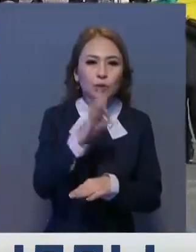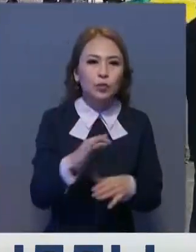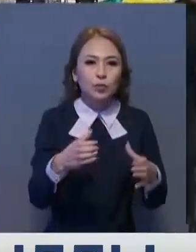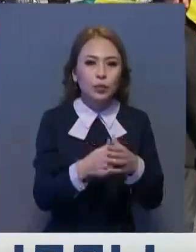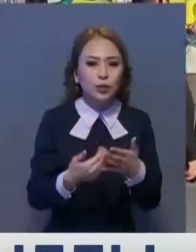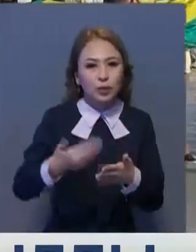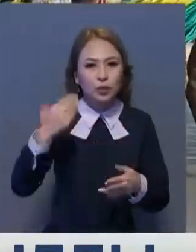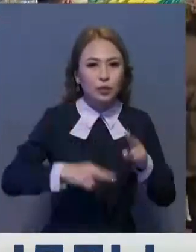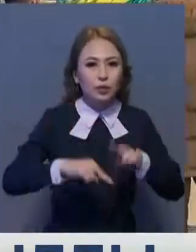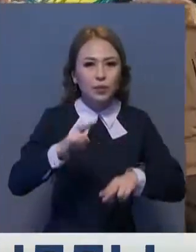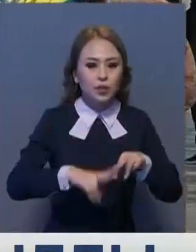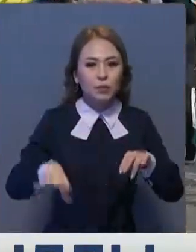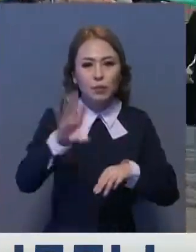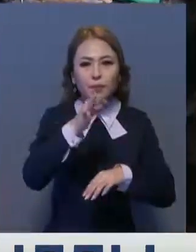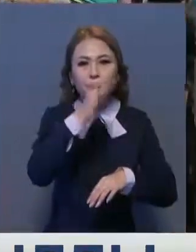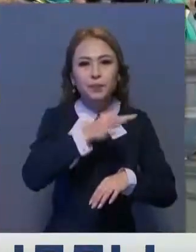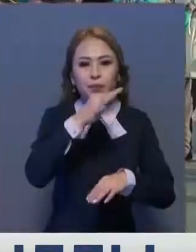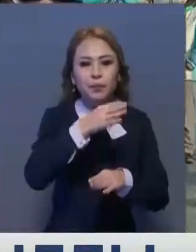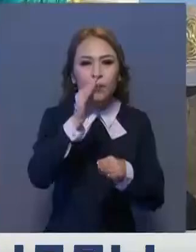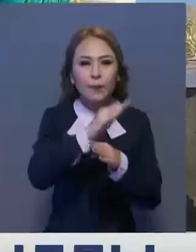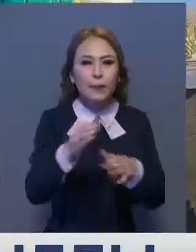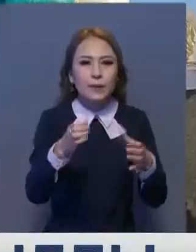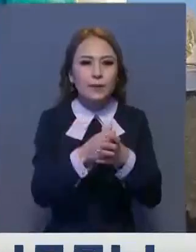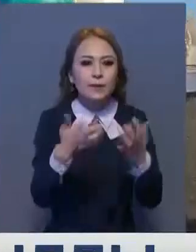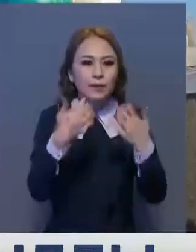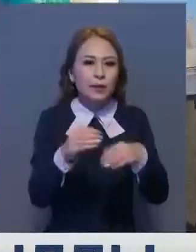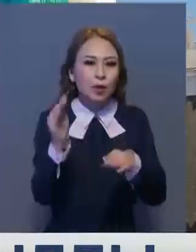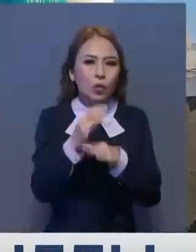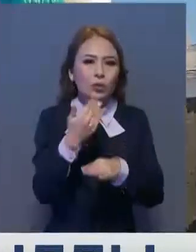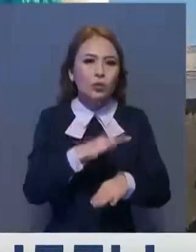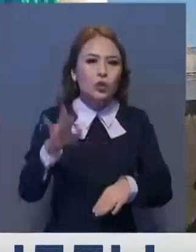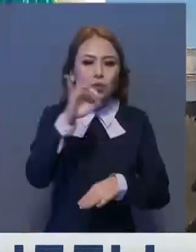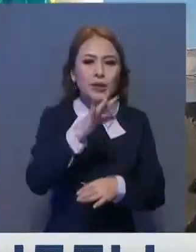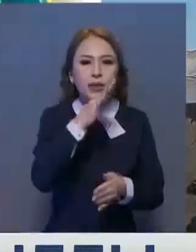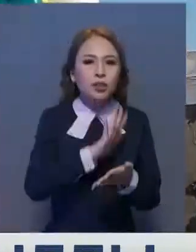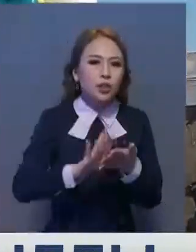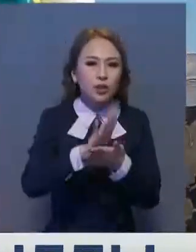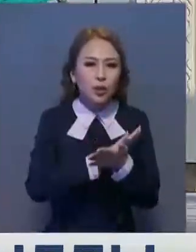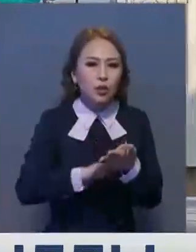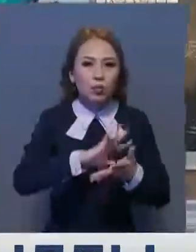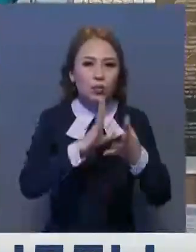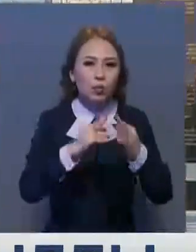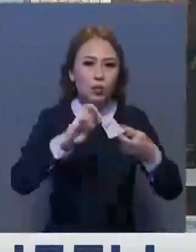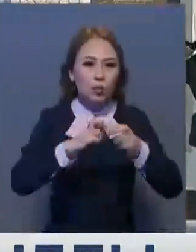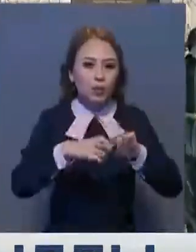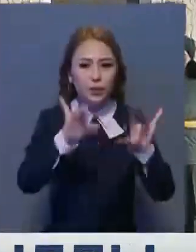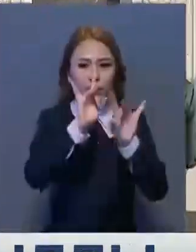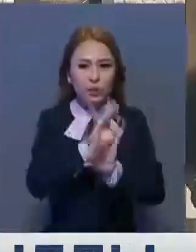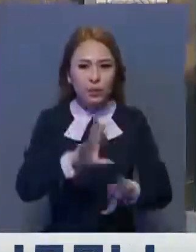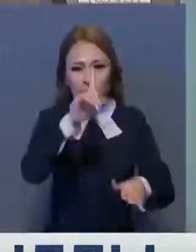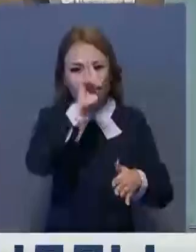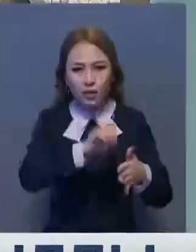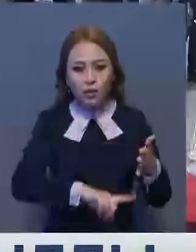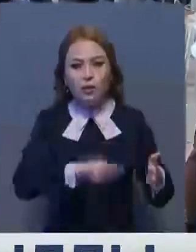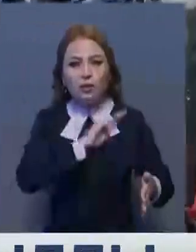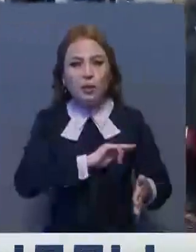ту тұғыр былтыр құрылысы бітпей жатып, құлап қалумен елдің есінде қалып еді. Осы жолы жауаптылар ешқандай олқылық болмайды деп